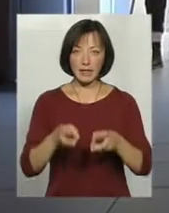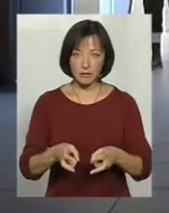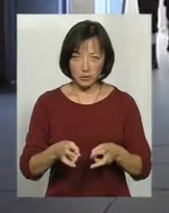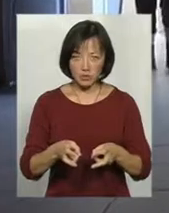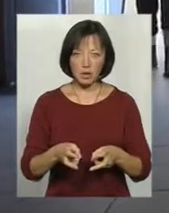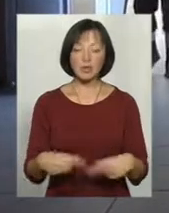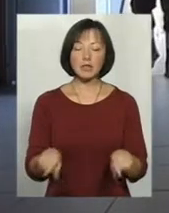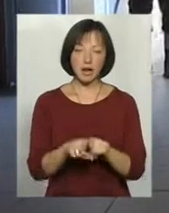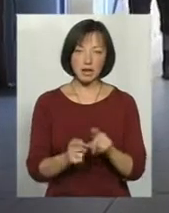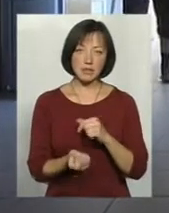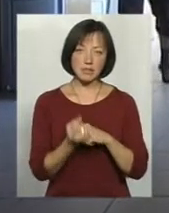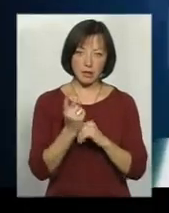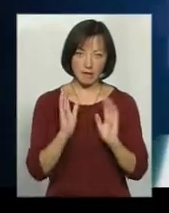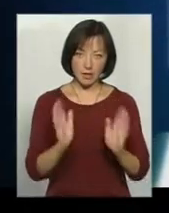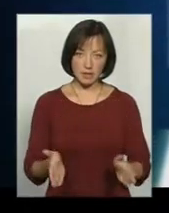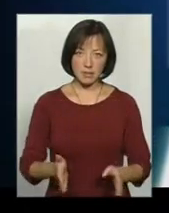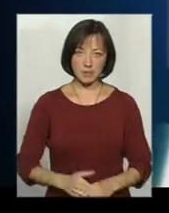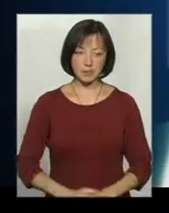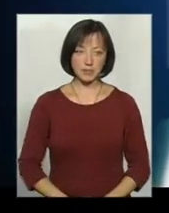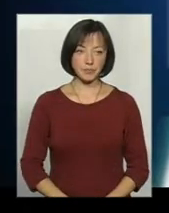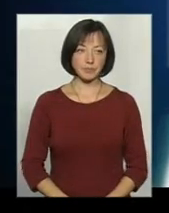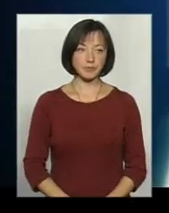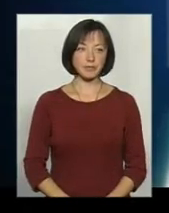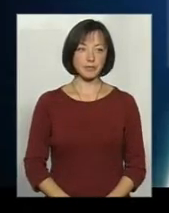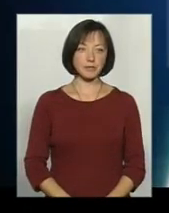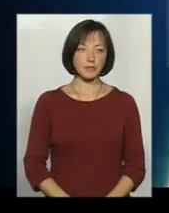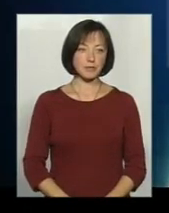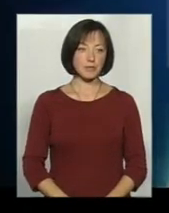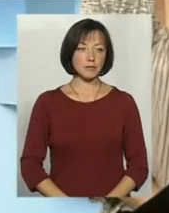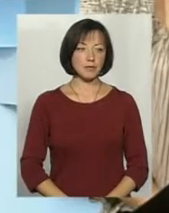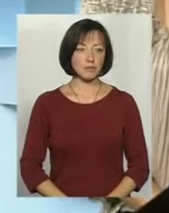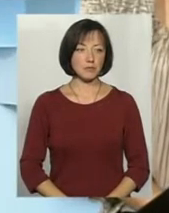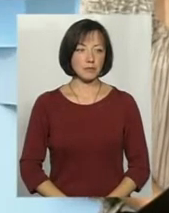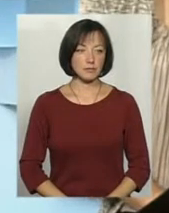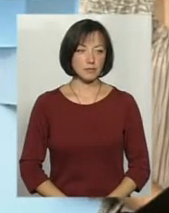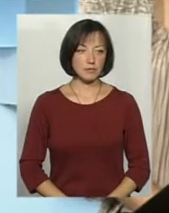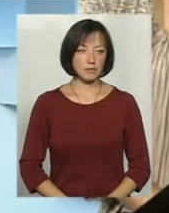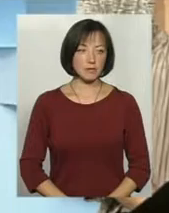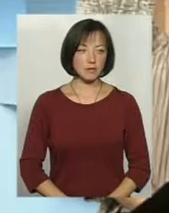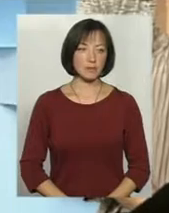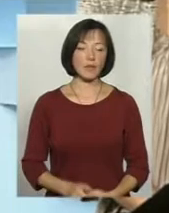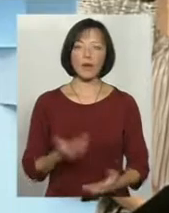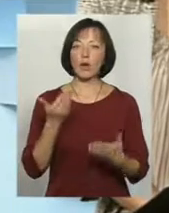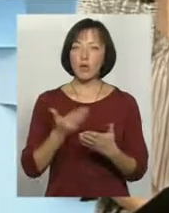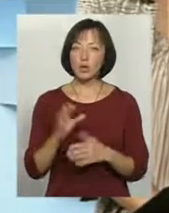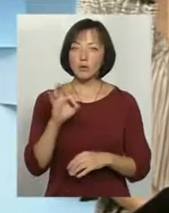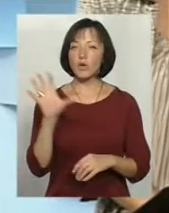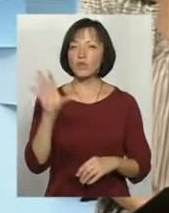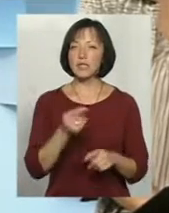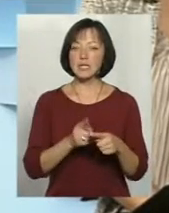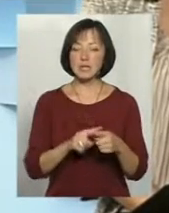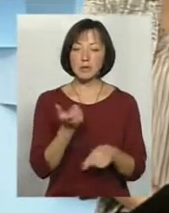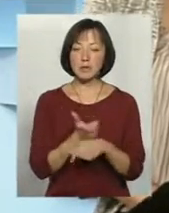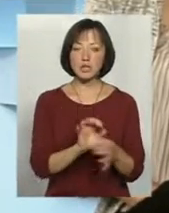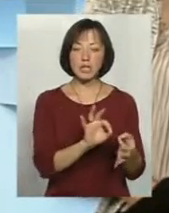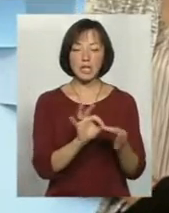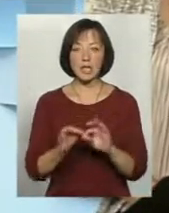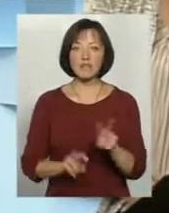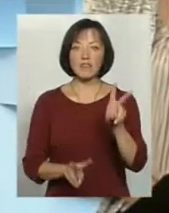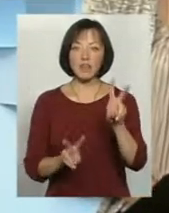госпіталі таки з'явиться. Отже, про це все більш детальніше сьогодні в